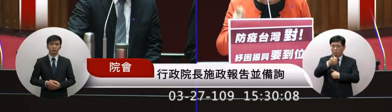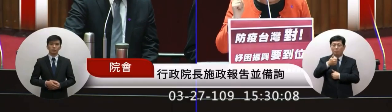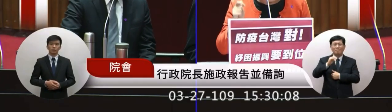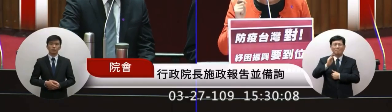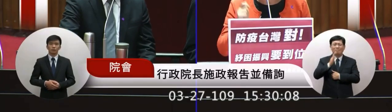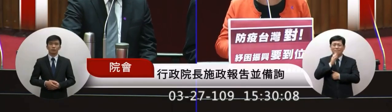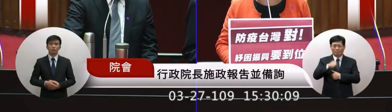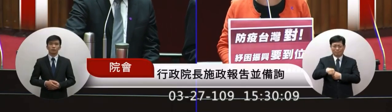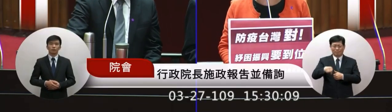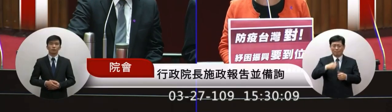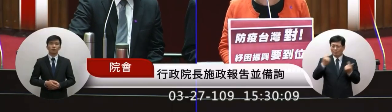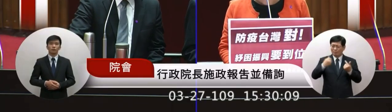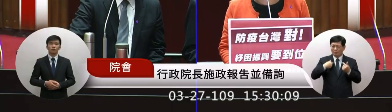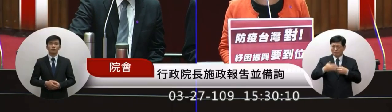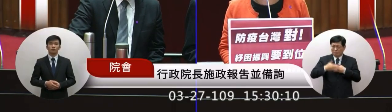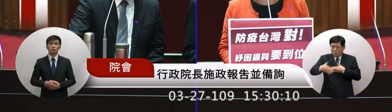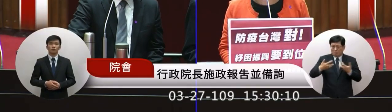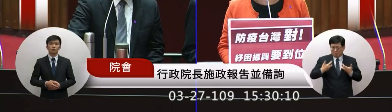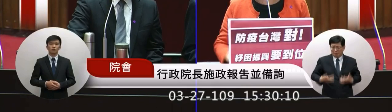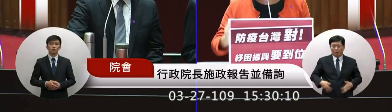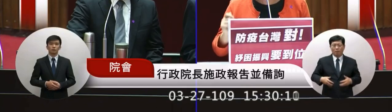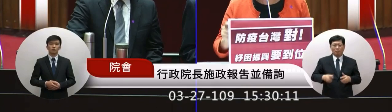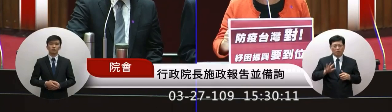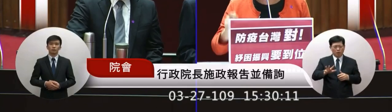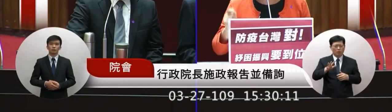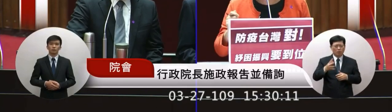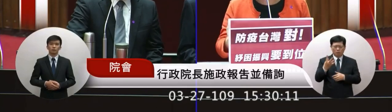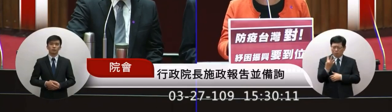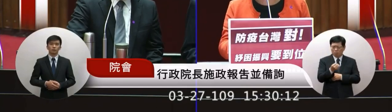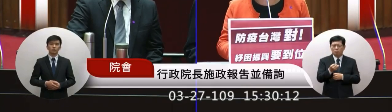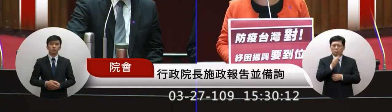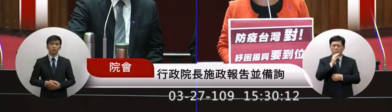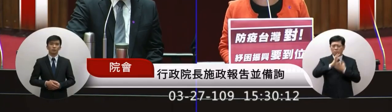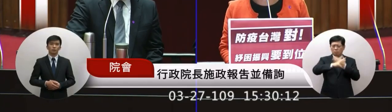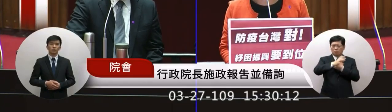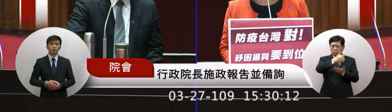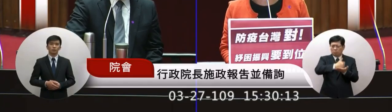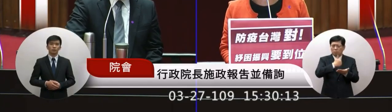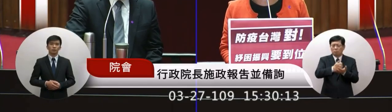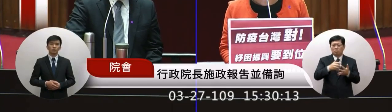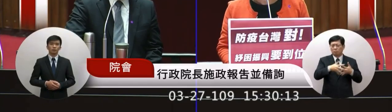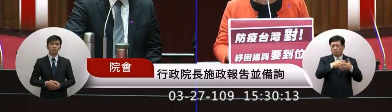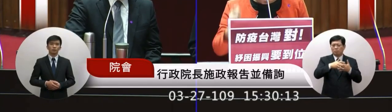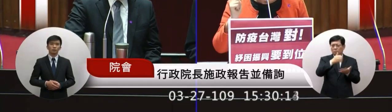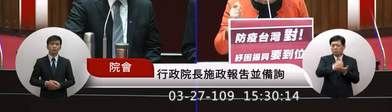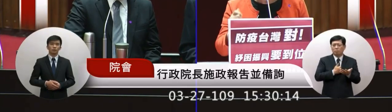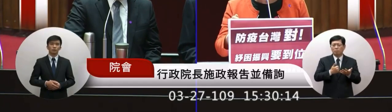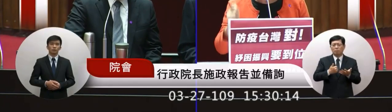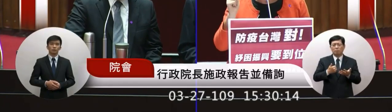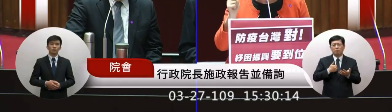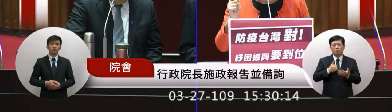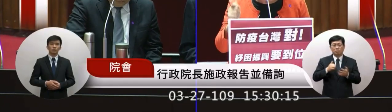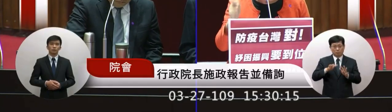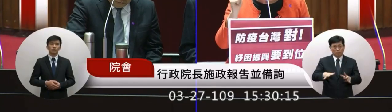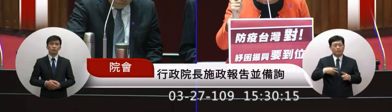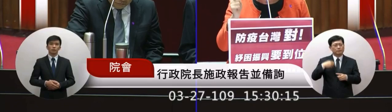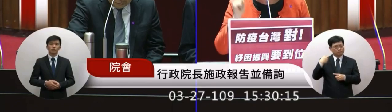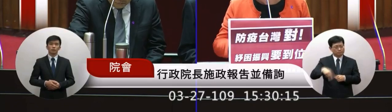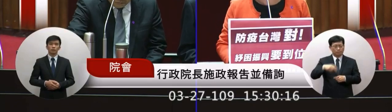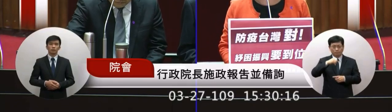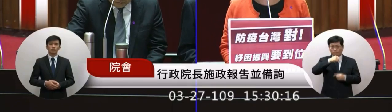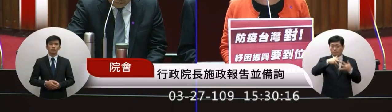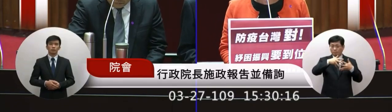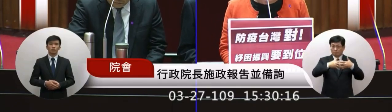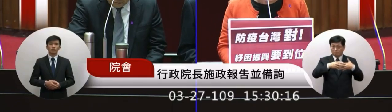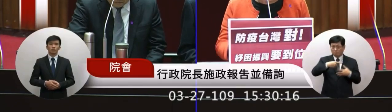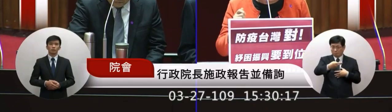知道我们的隔离衣好像有一些是必须要从国外进口，从美国进口，所以我们才会进一步的跟台美